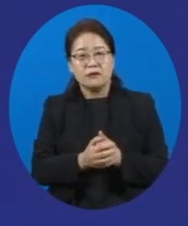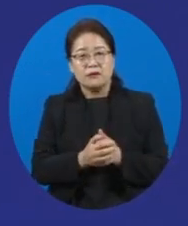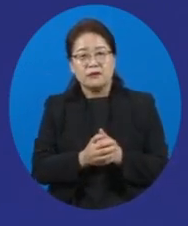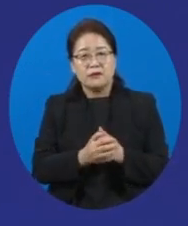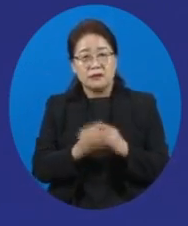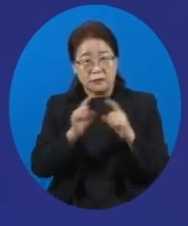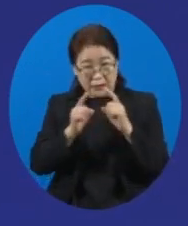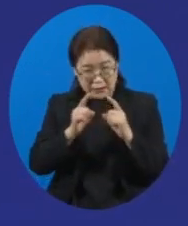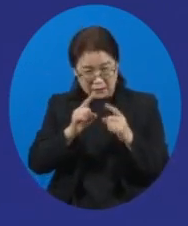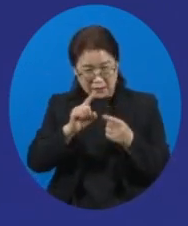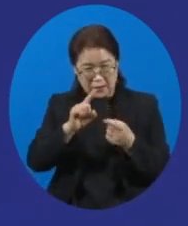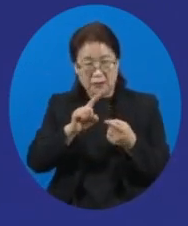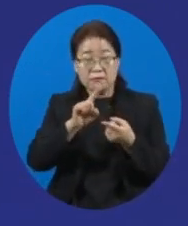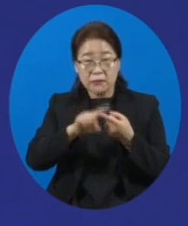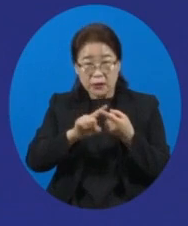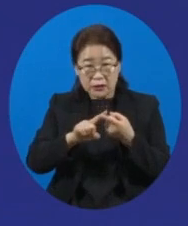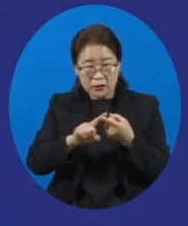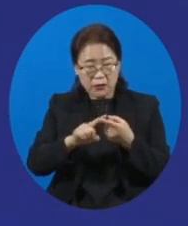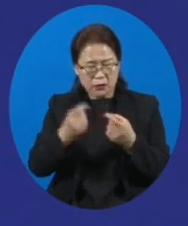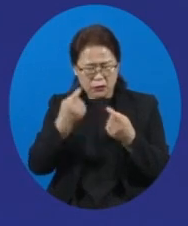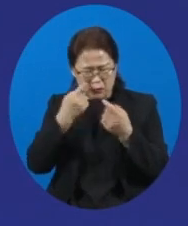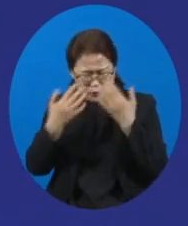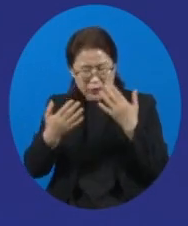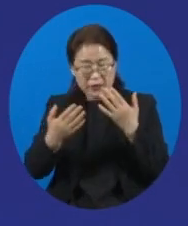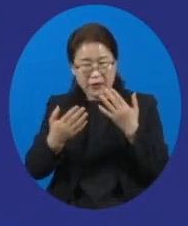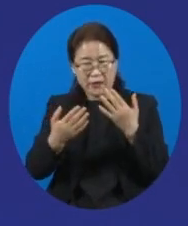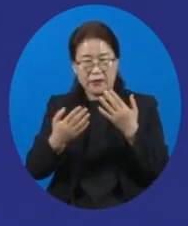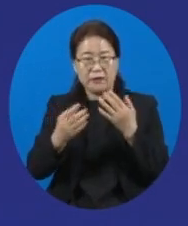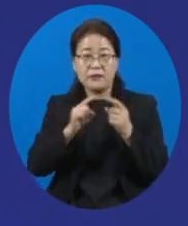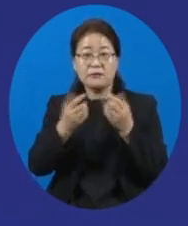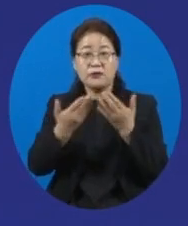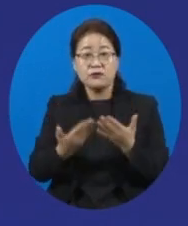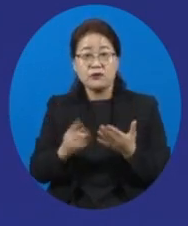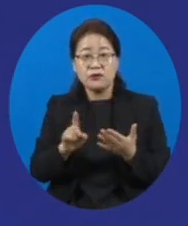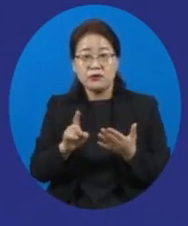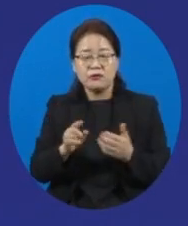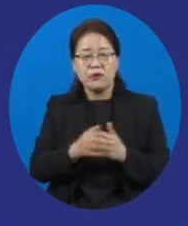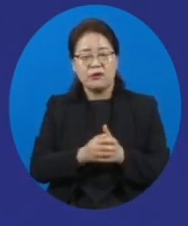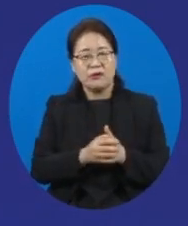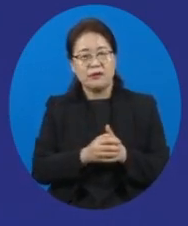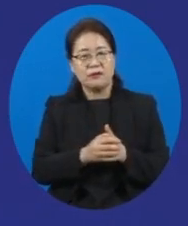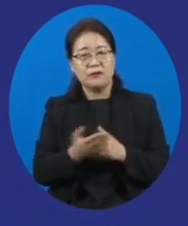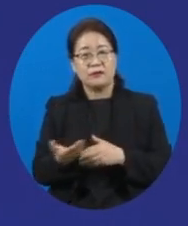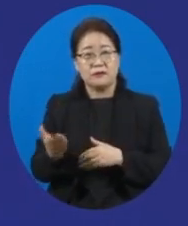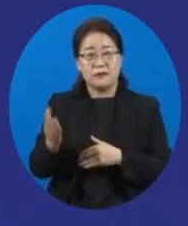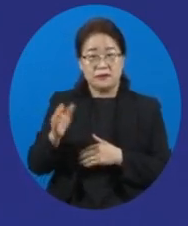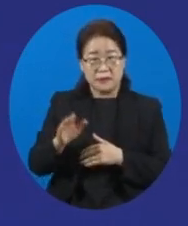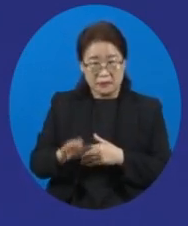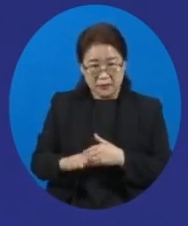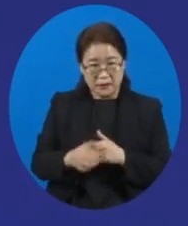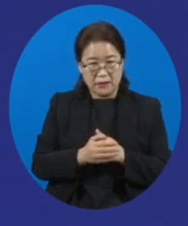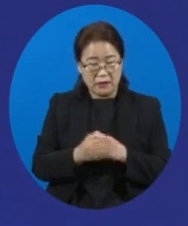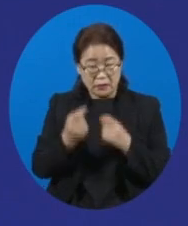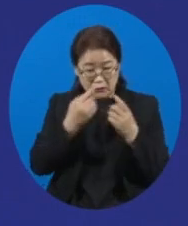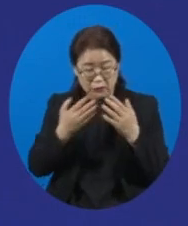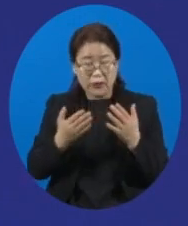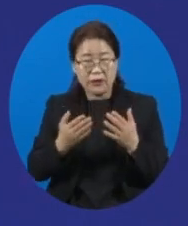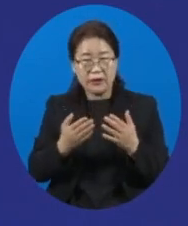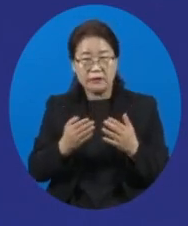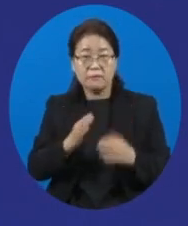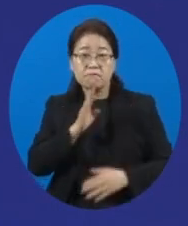성경은 이 소리에 대해서 분명하게 언급하고 있지 않아요. 그렇지만 분명한 한 가지